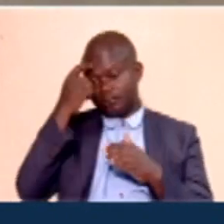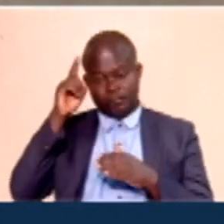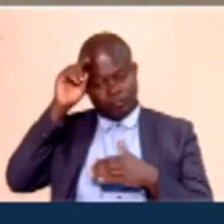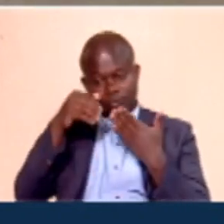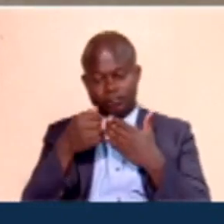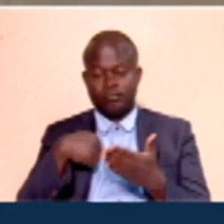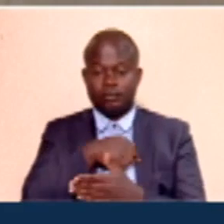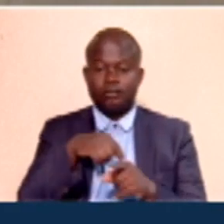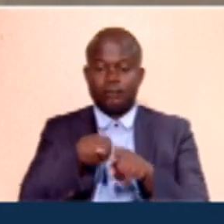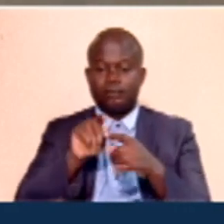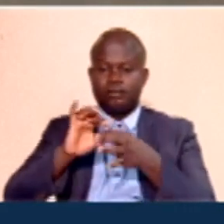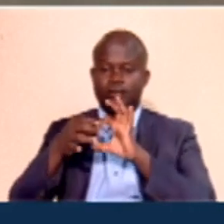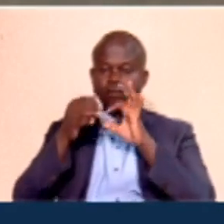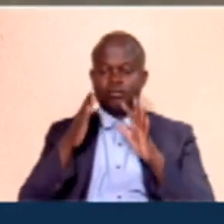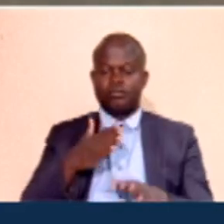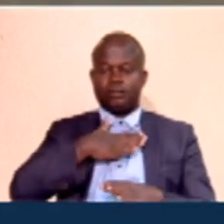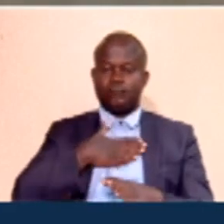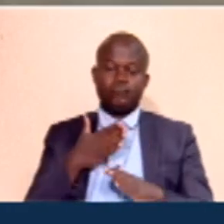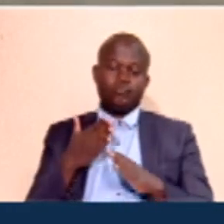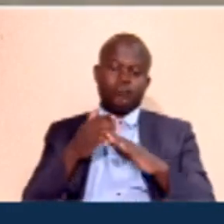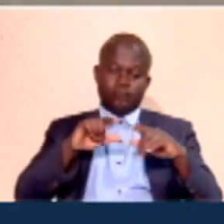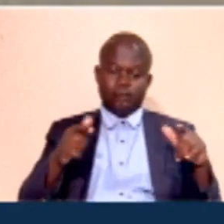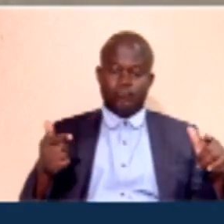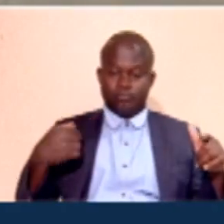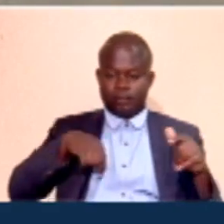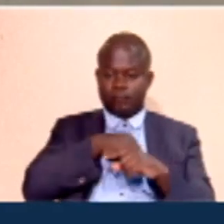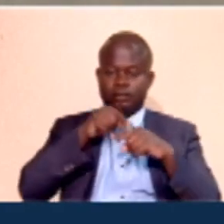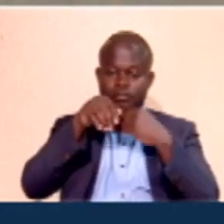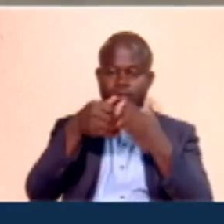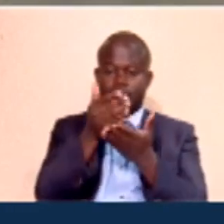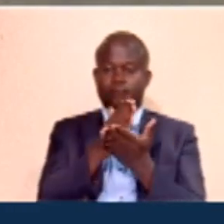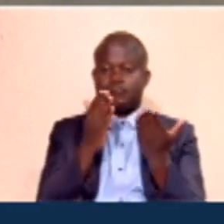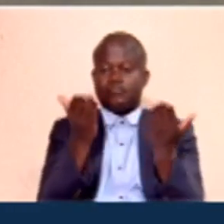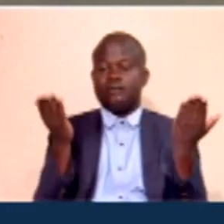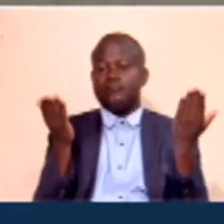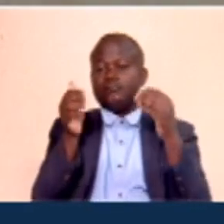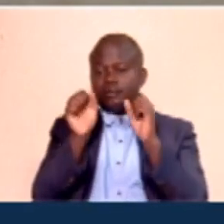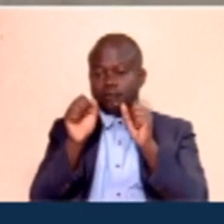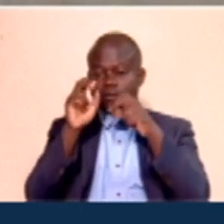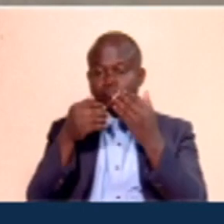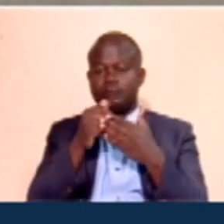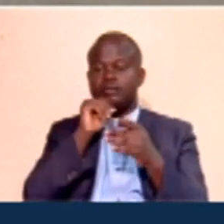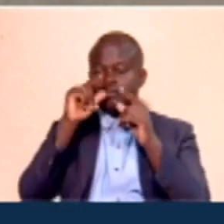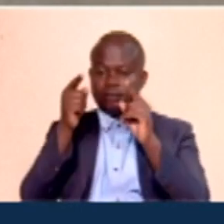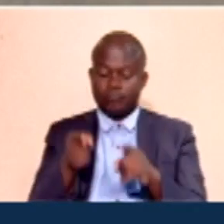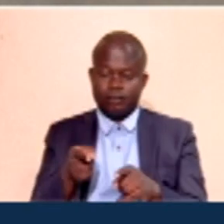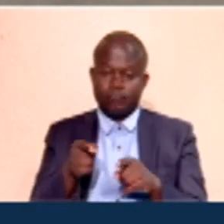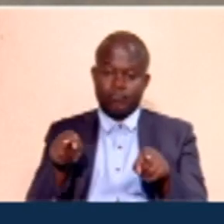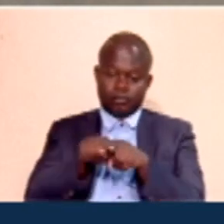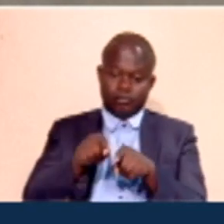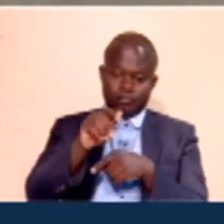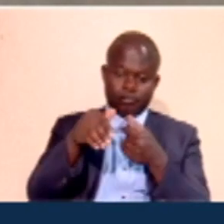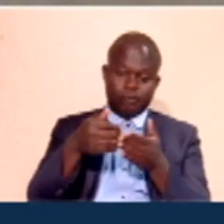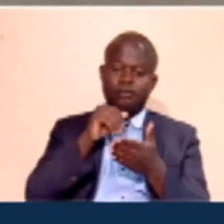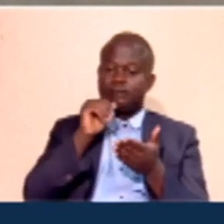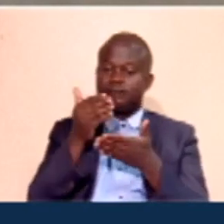yatekereje ko twebwe nk'abafatanyabikorwa ba Mayisoro tuza mu kino gihugu, nuko hari aho bishoboka yuko amapoto y'amashanyarazi atagera. Rero nk'aho ngaho amapoto